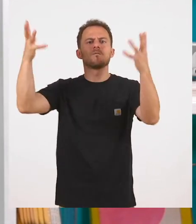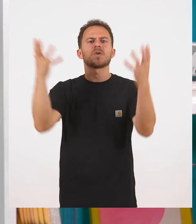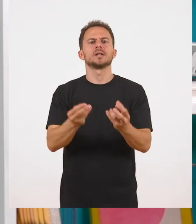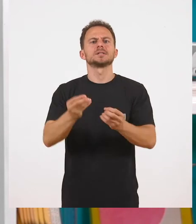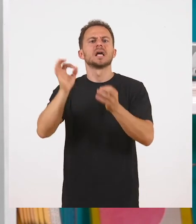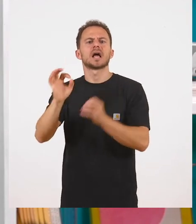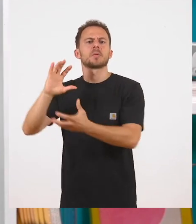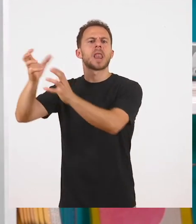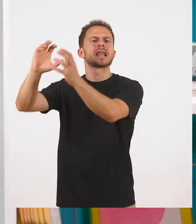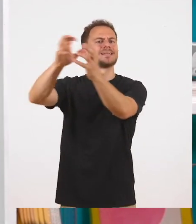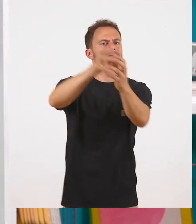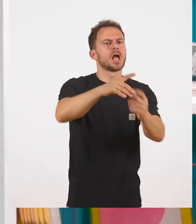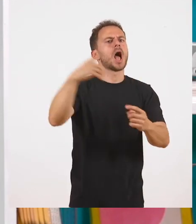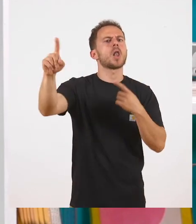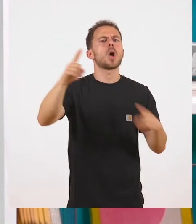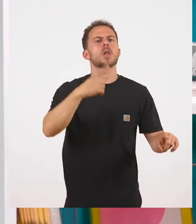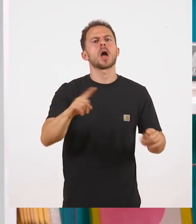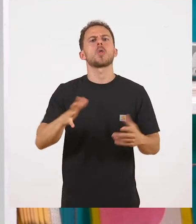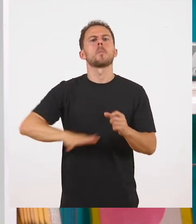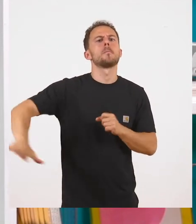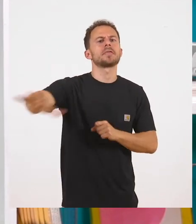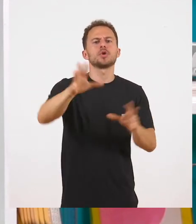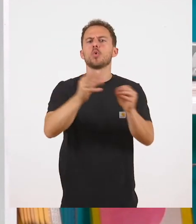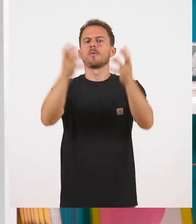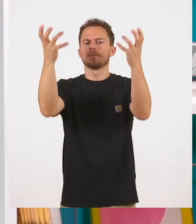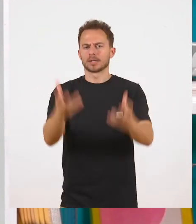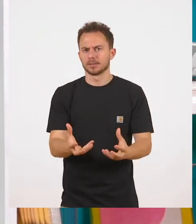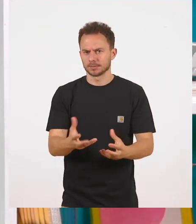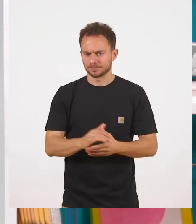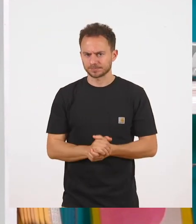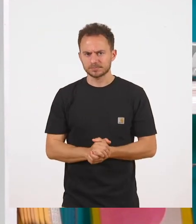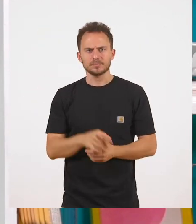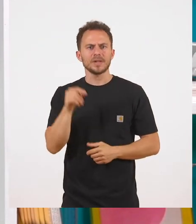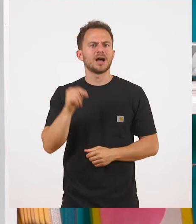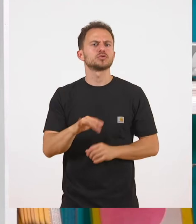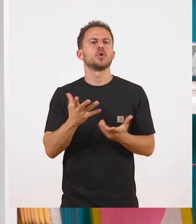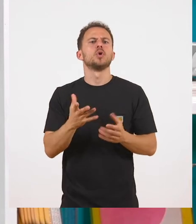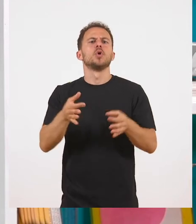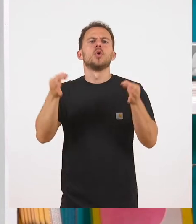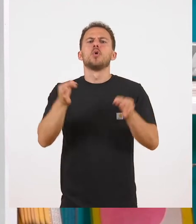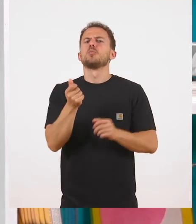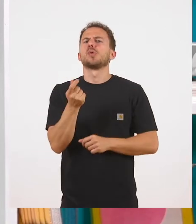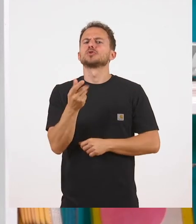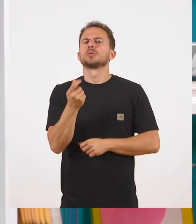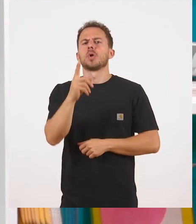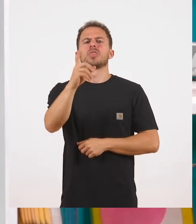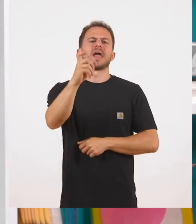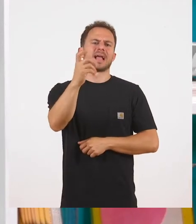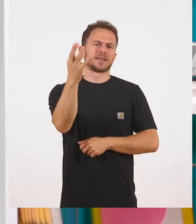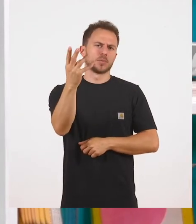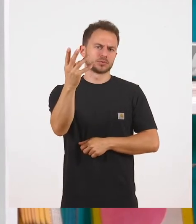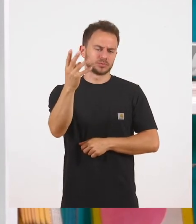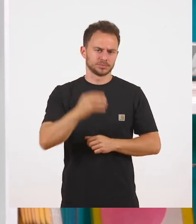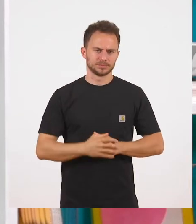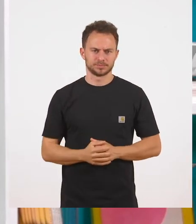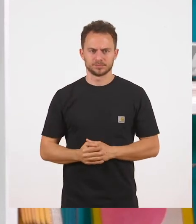ανάλογα τη μάζα του. Εδώ κατά προσέγγιση 9,8 είναι περίπου, αλλά εμείς το παίρνουμε, το στρογγυλοποιούμε για διευκόλυνση στις μετρήσεις, είναι περίπου το 10